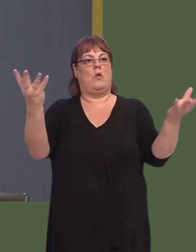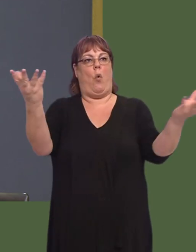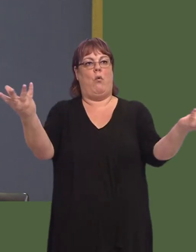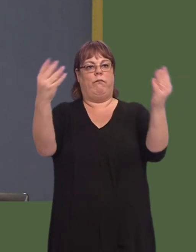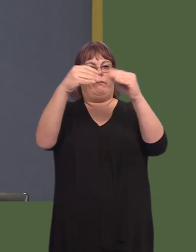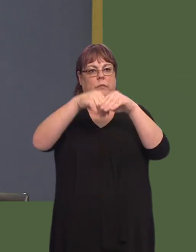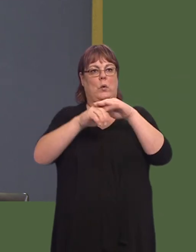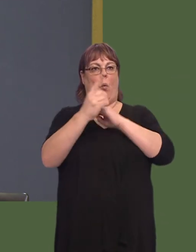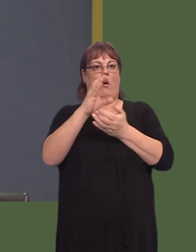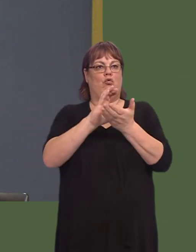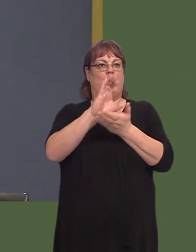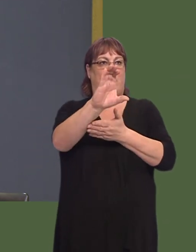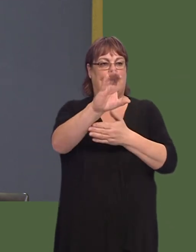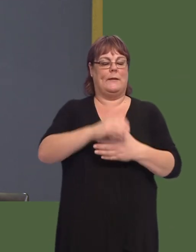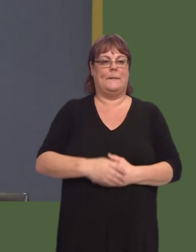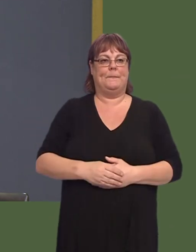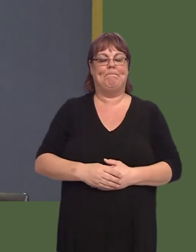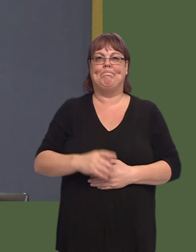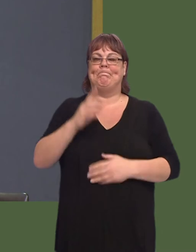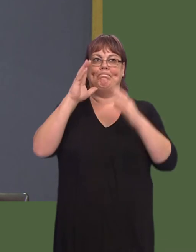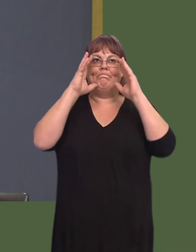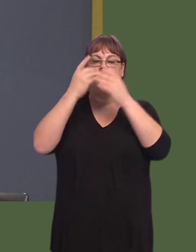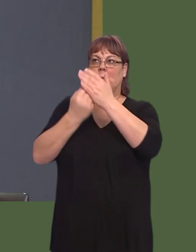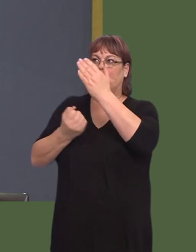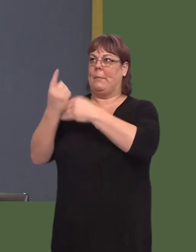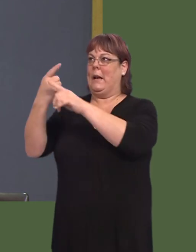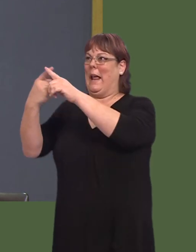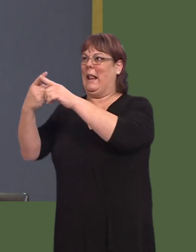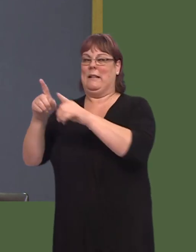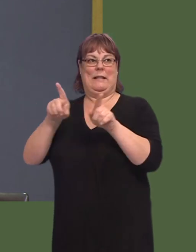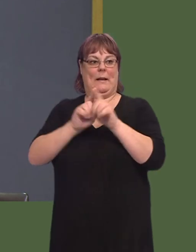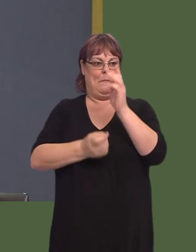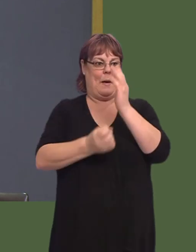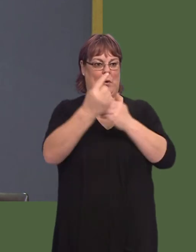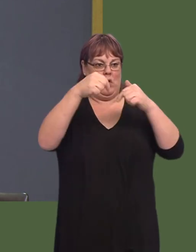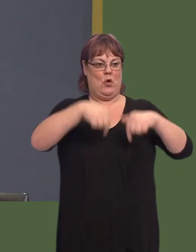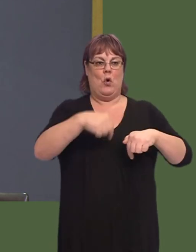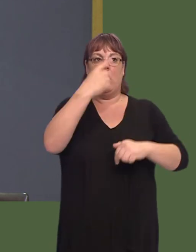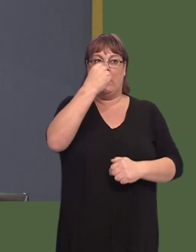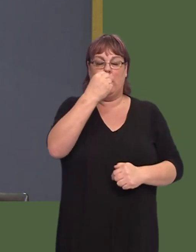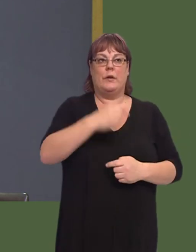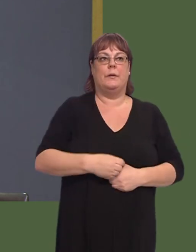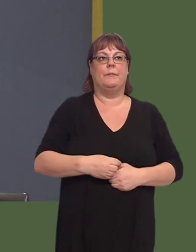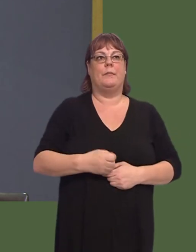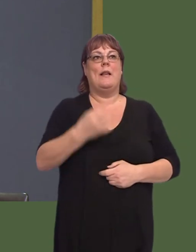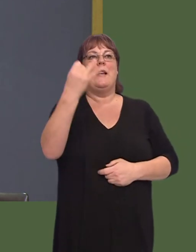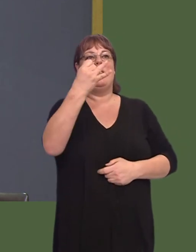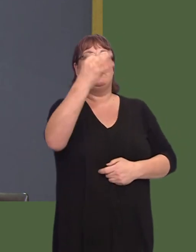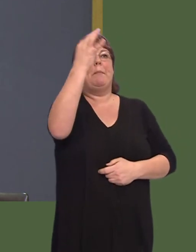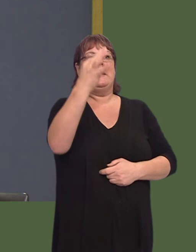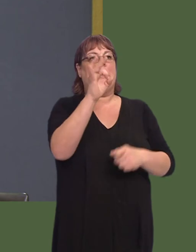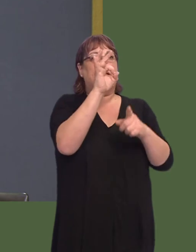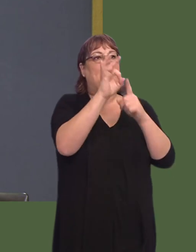nhw'n bryderus y gallai'r un peth a ddigwyddodd yn Lloegr ddigwydd yma. Fe gollwyd 17% o lochesu